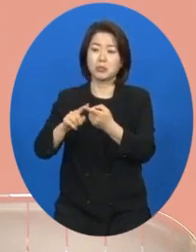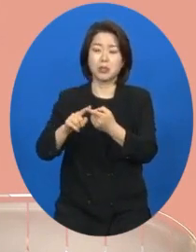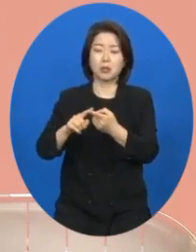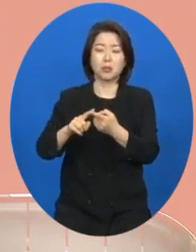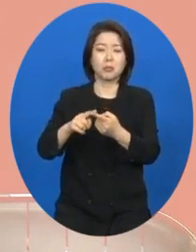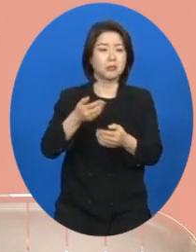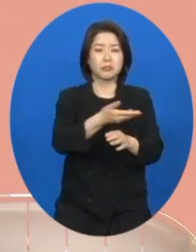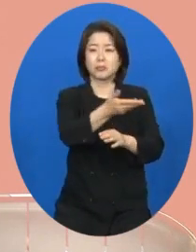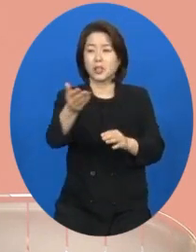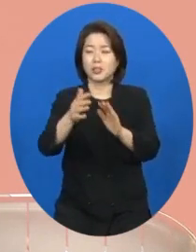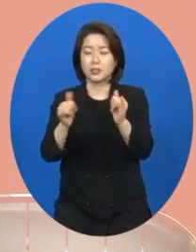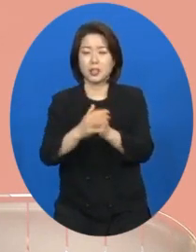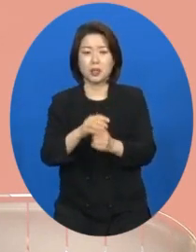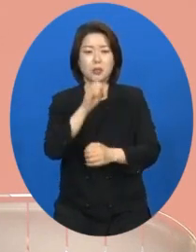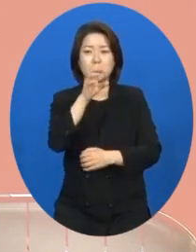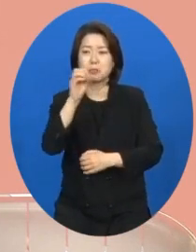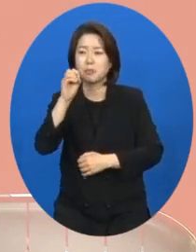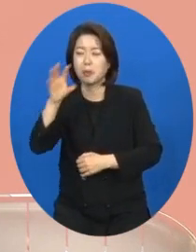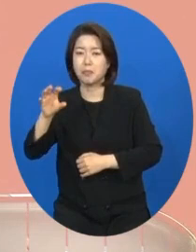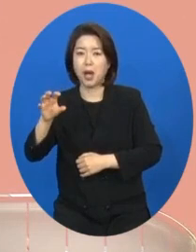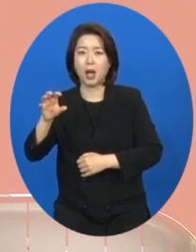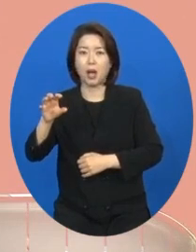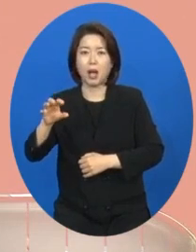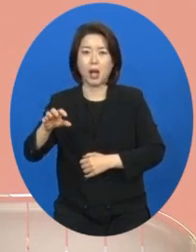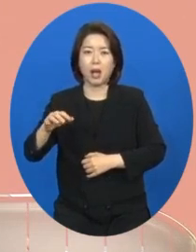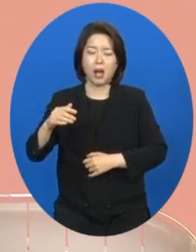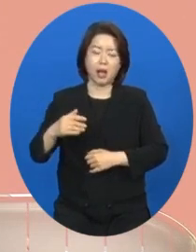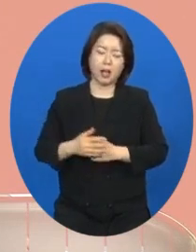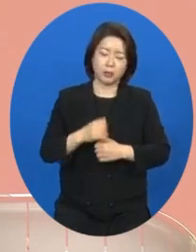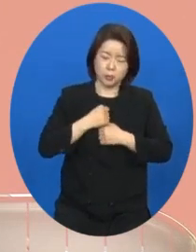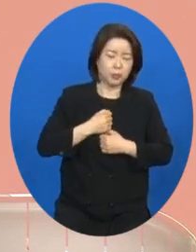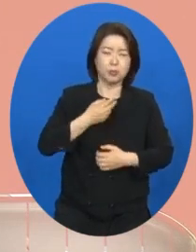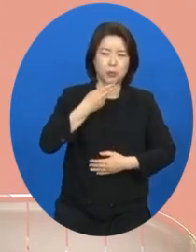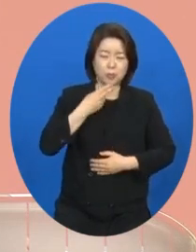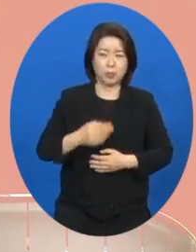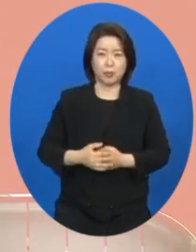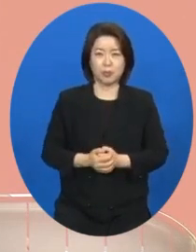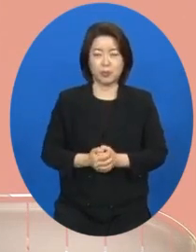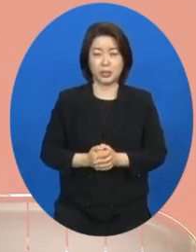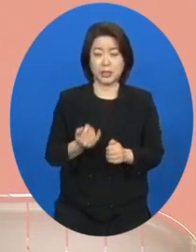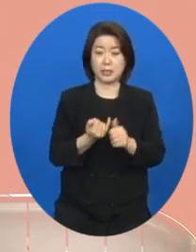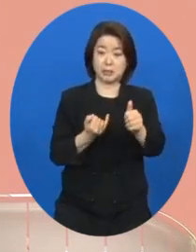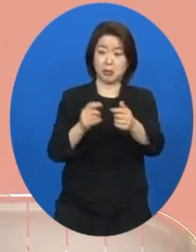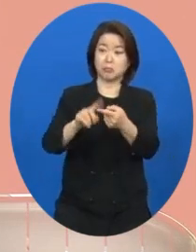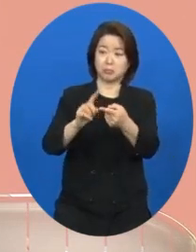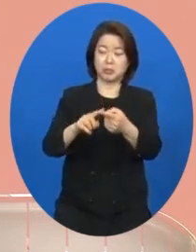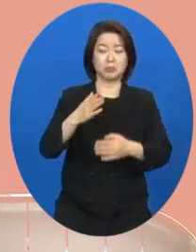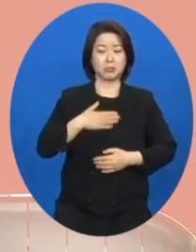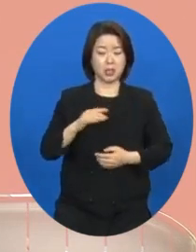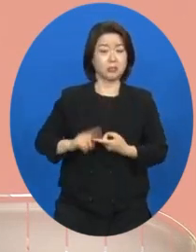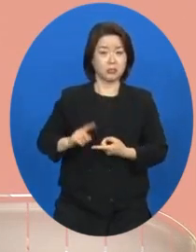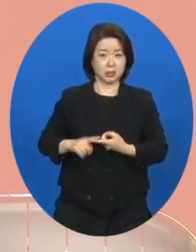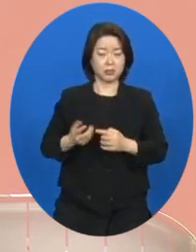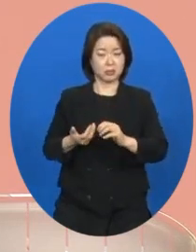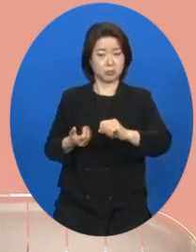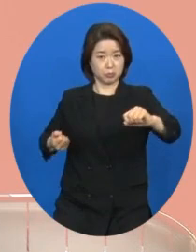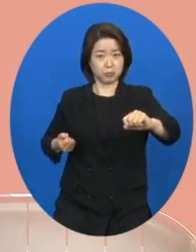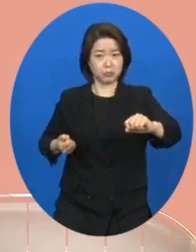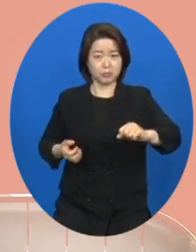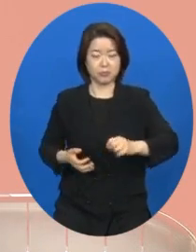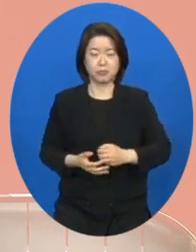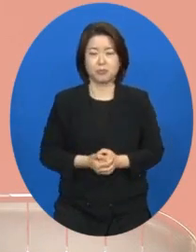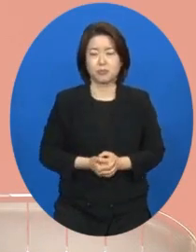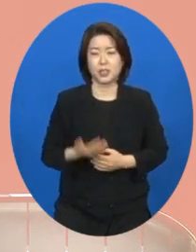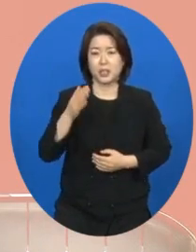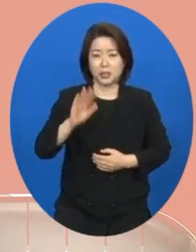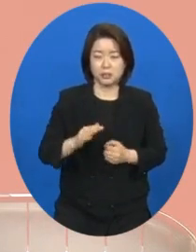사람들에게 스스럼 없이 이야기하곤 했습니다. 남편은 남편이었고 저는 저였기 때문입니다.